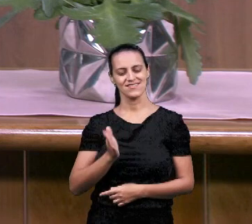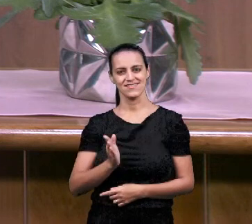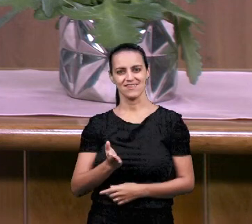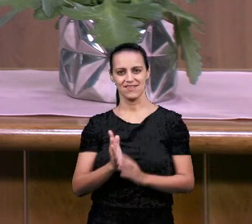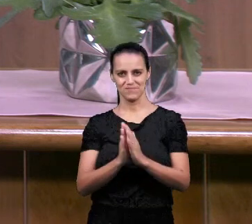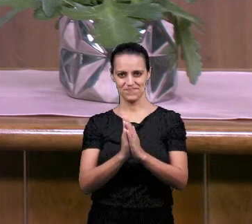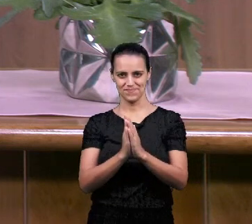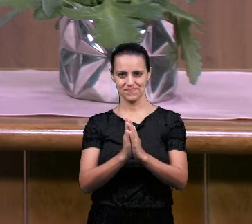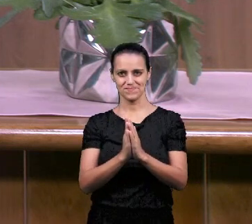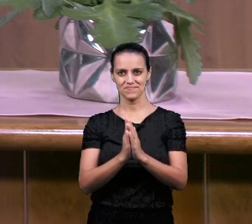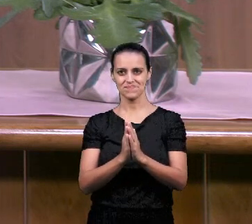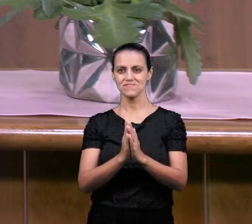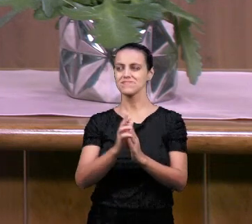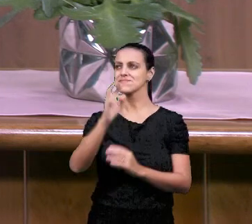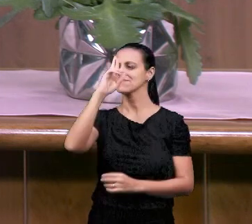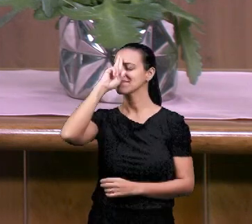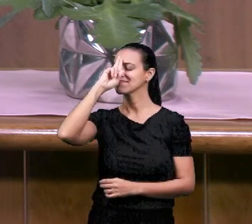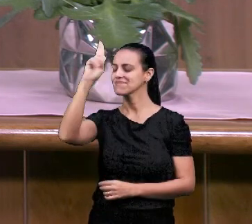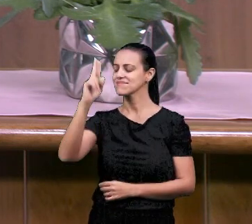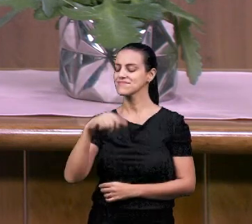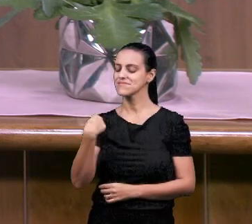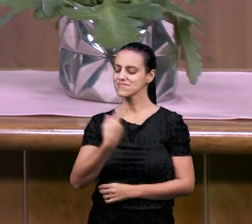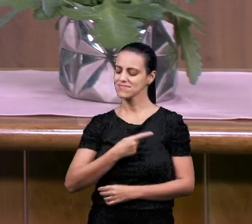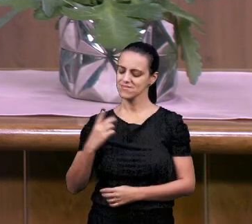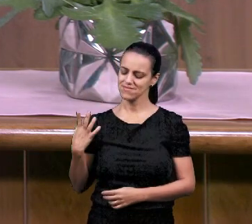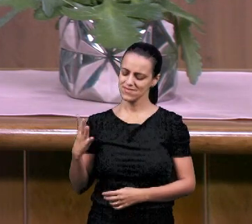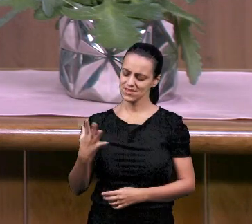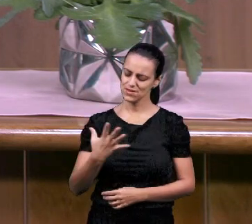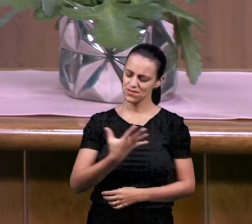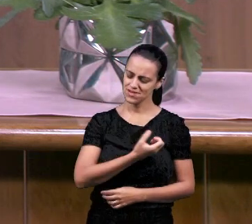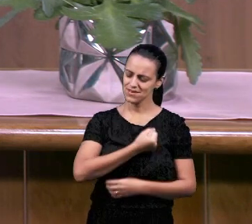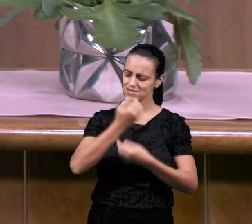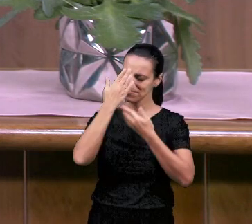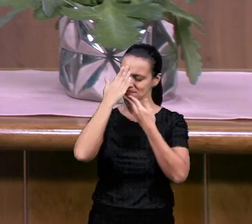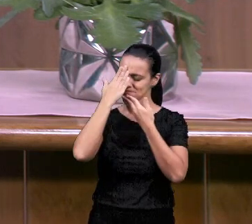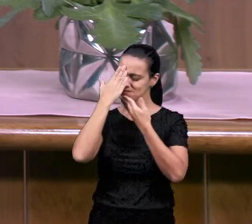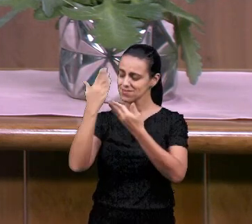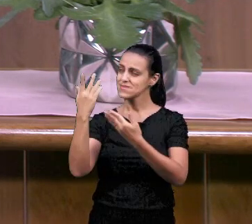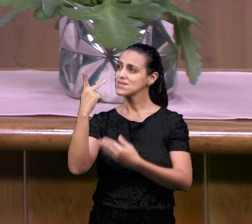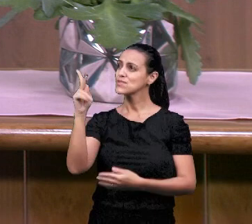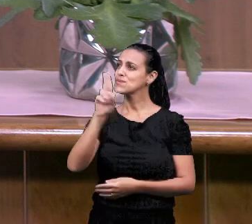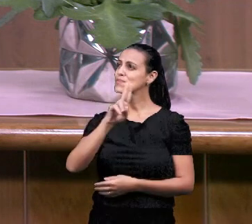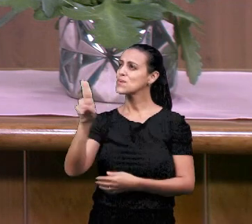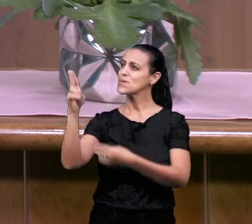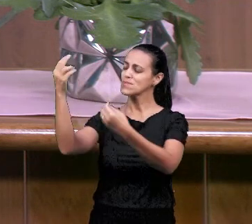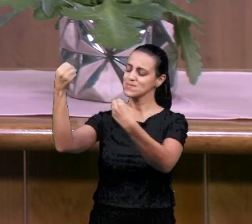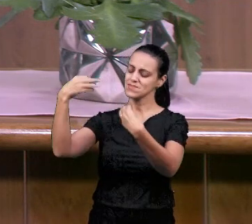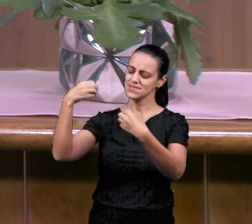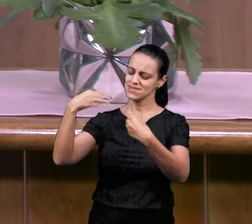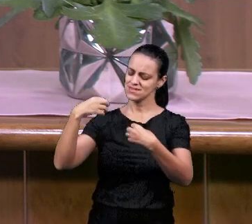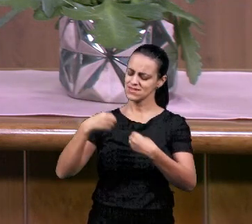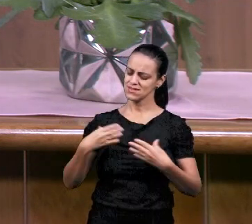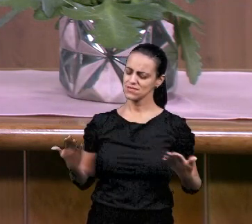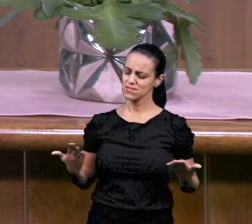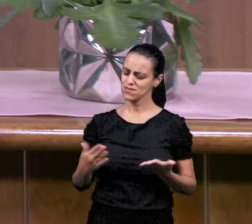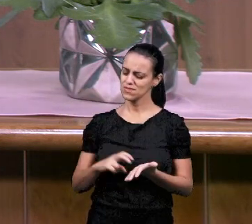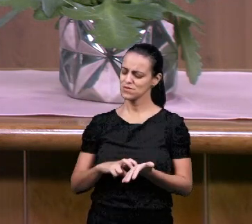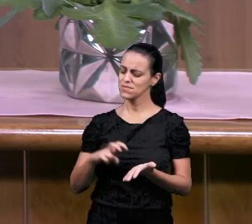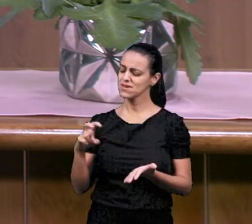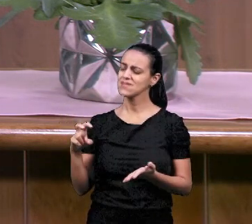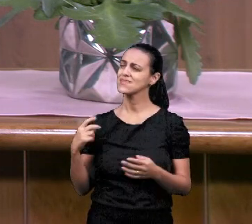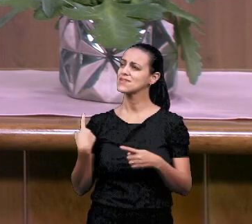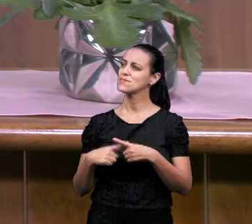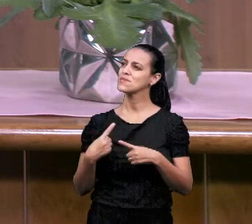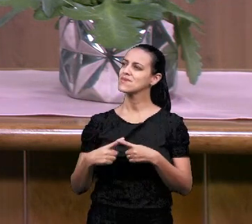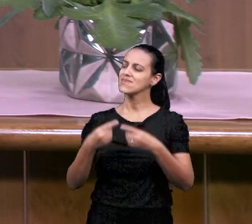prier. Seigneur, nous te louons, nous glorifions ton nom, Seigneur, pour ton enseignement ce matin, pour